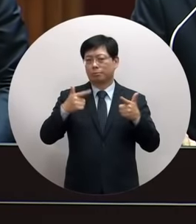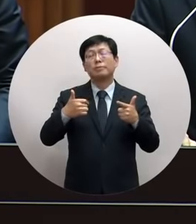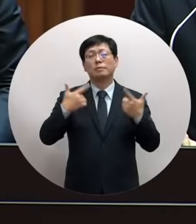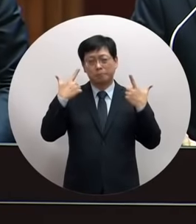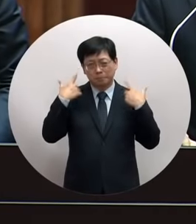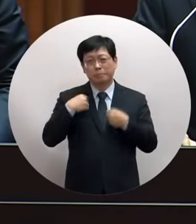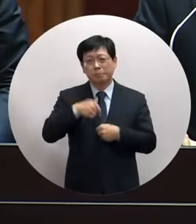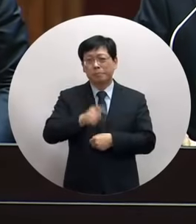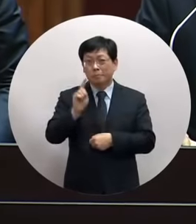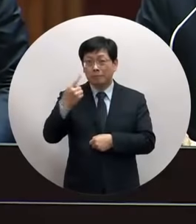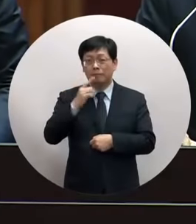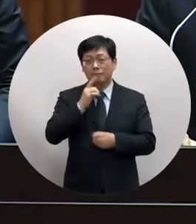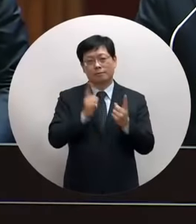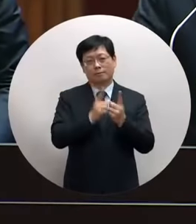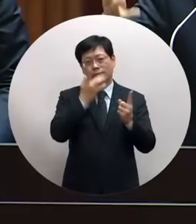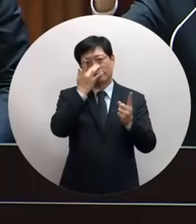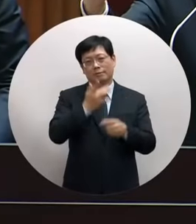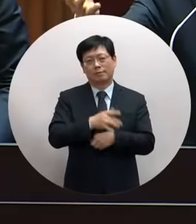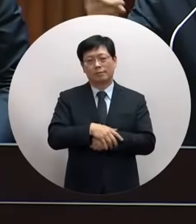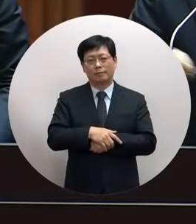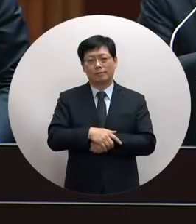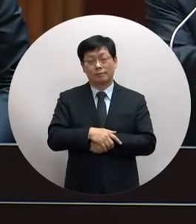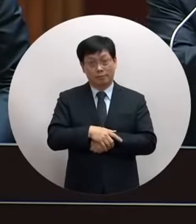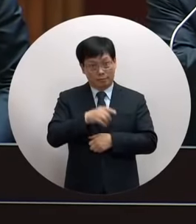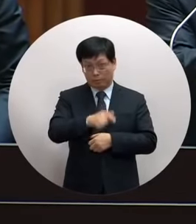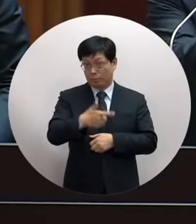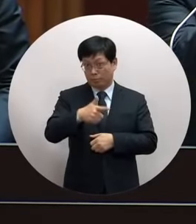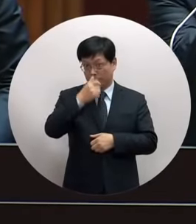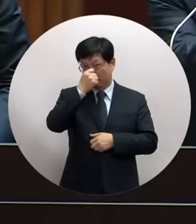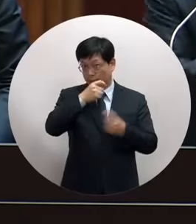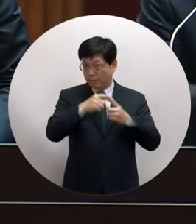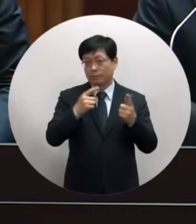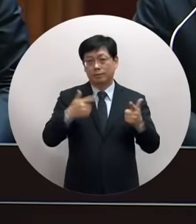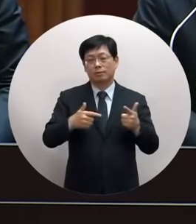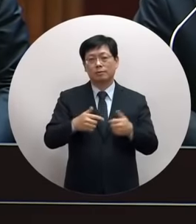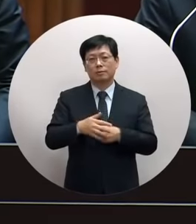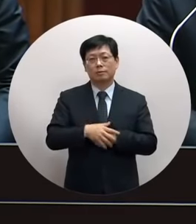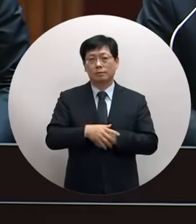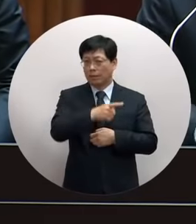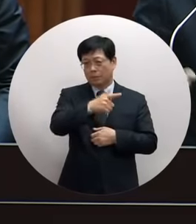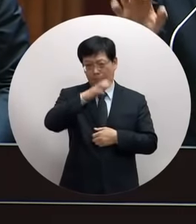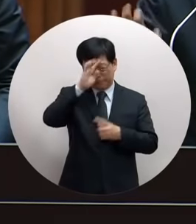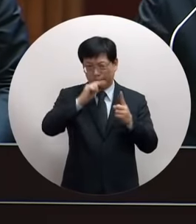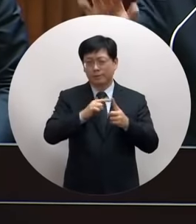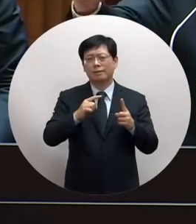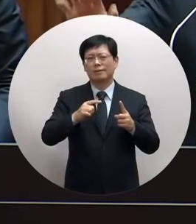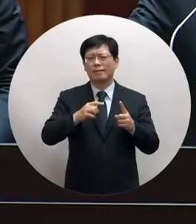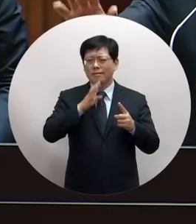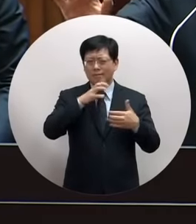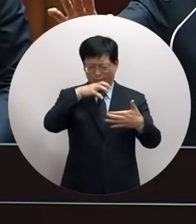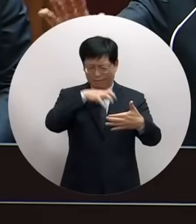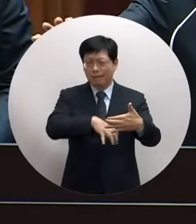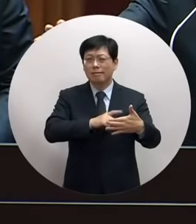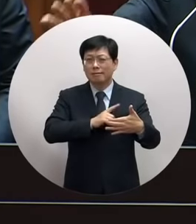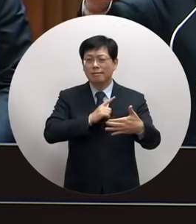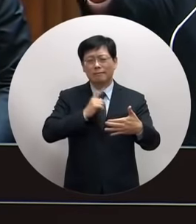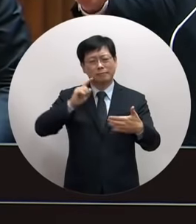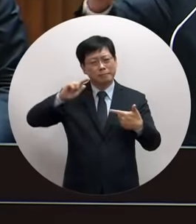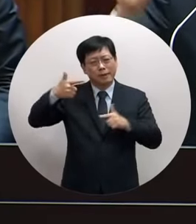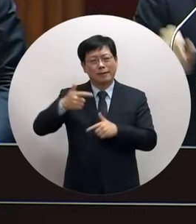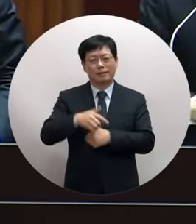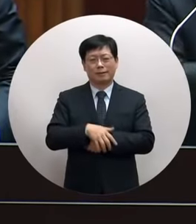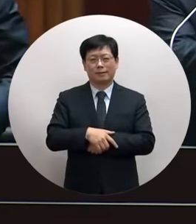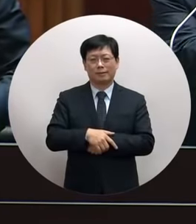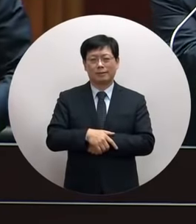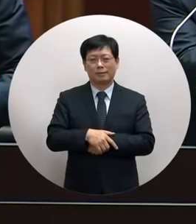由来于不了解。那其实这不是坏人，他甚至不是病人，他只是不太一样。